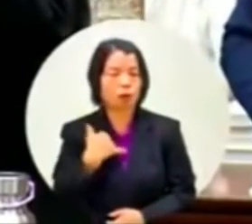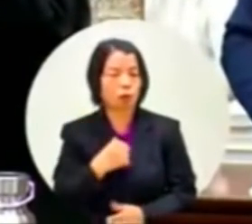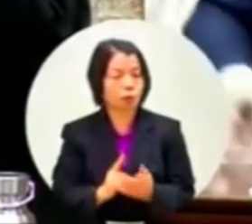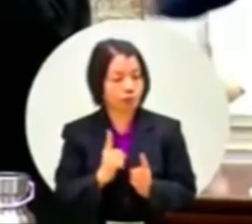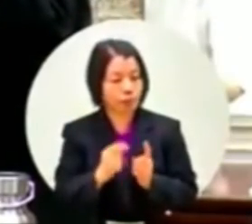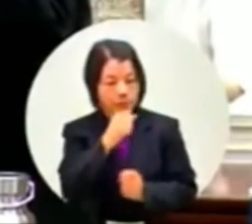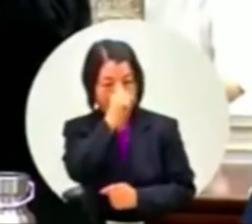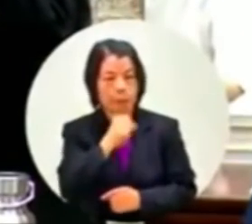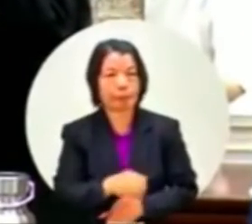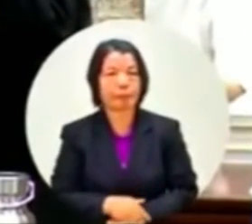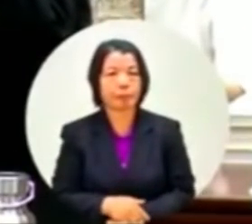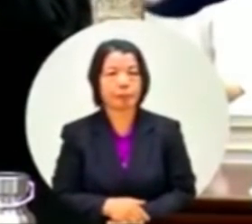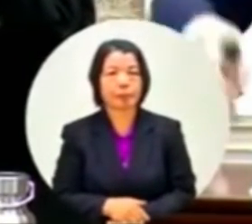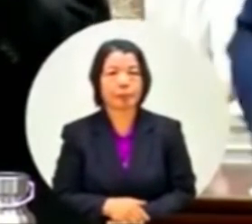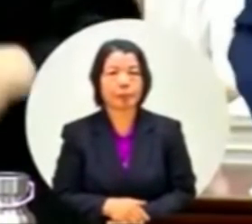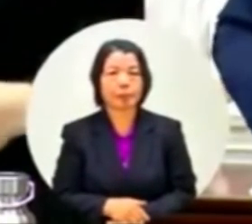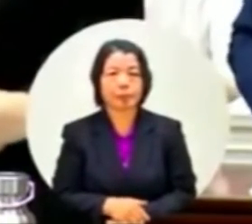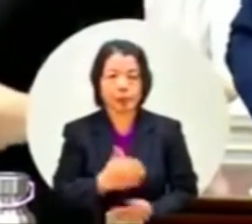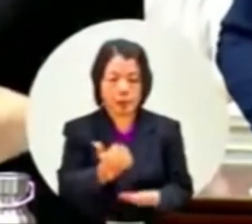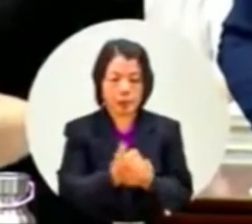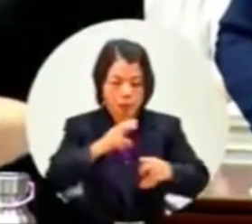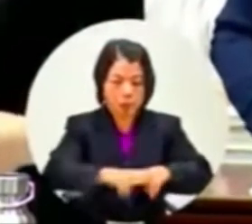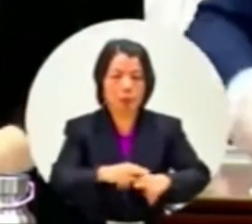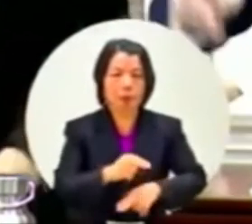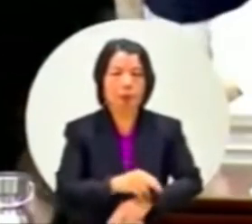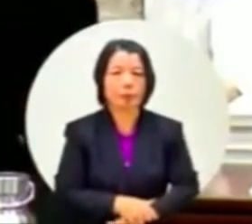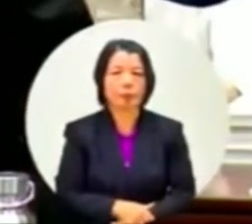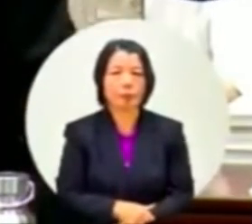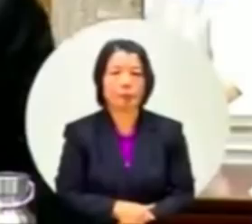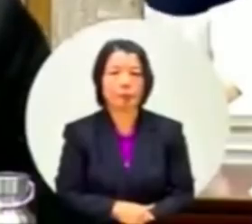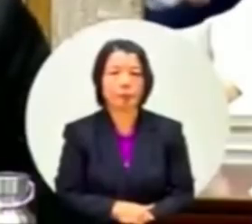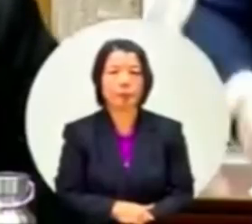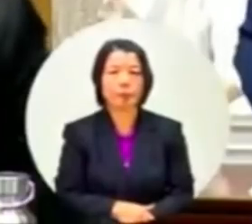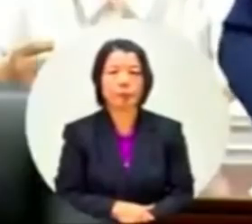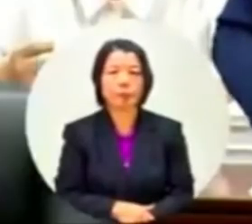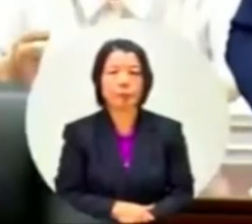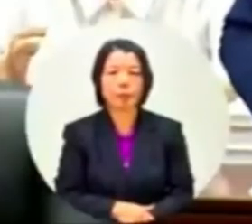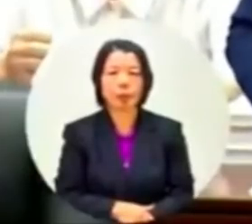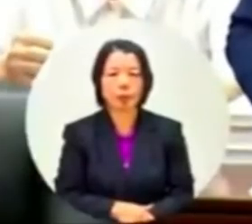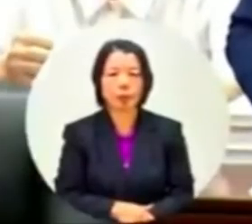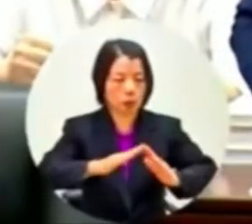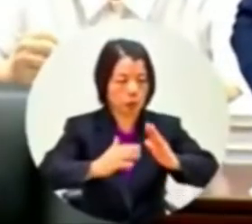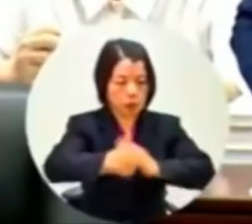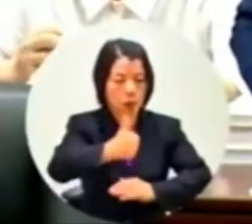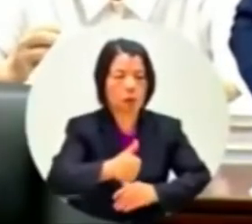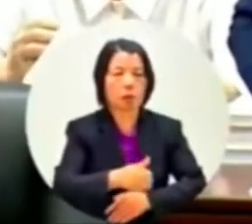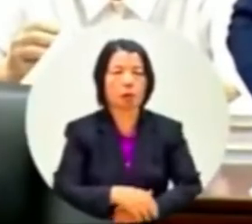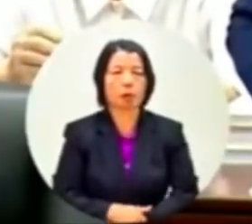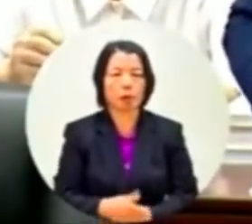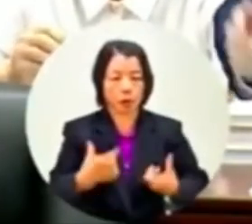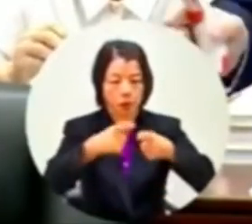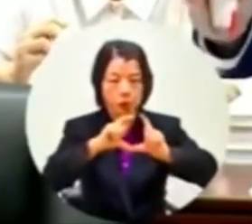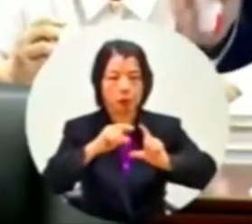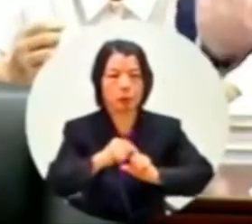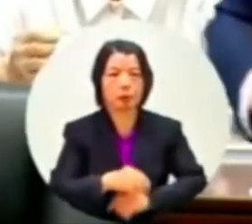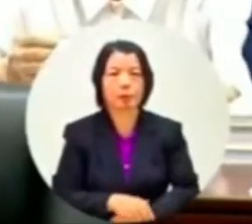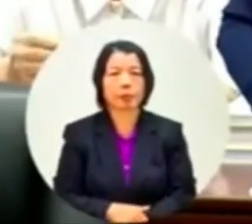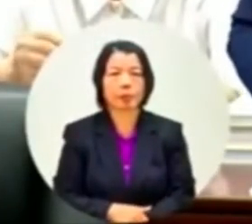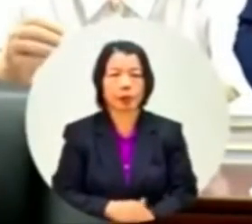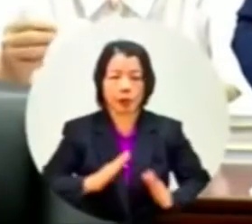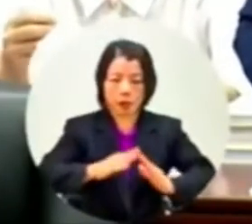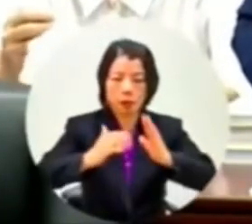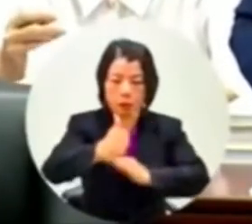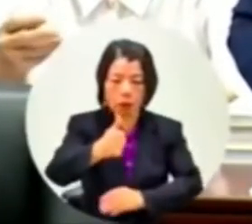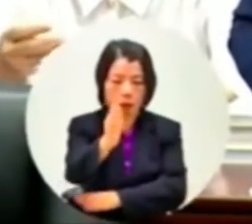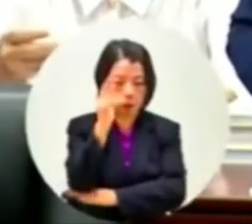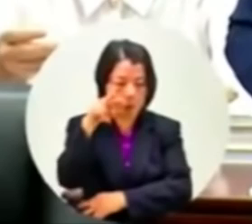机今天不会问到我，就 你 加贼 啦，加贼 好了，丢下，谢谢。 我们要请韩市长，我总机要回答啦。市长，这是你的政